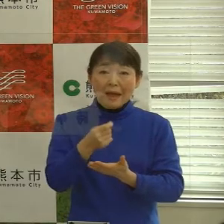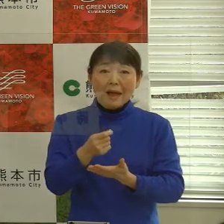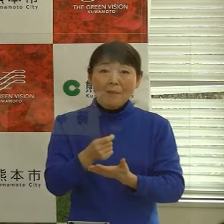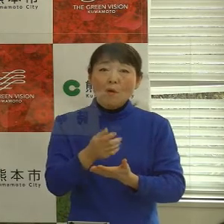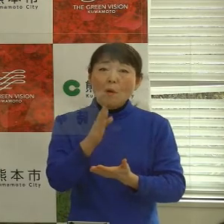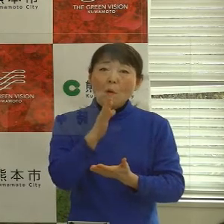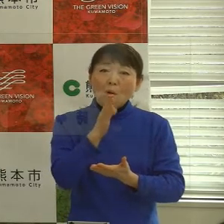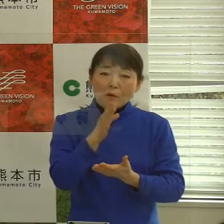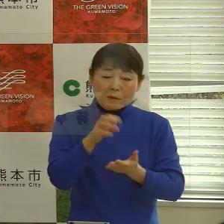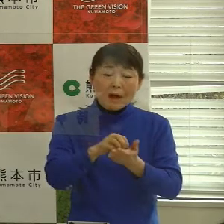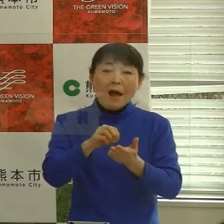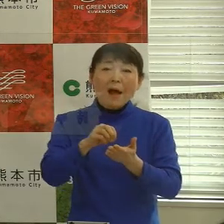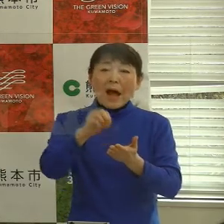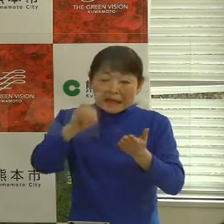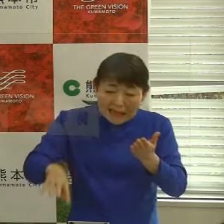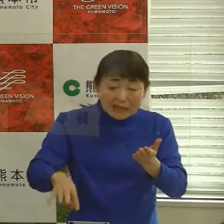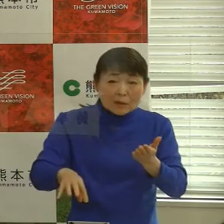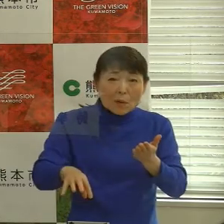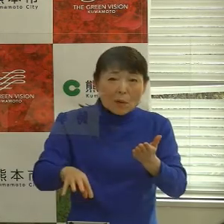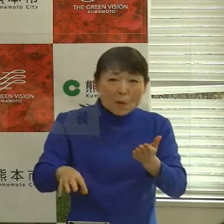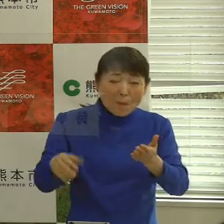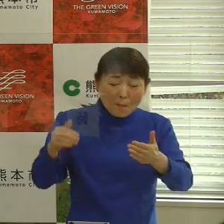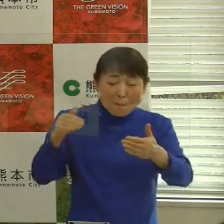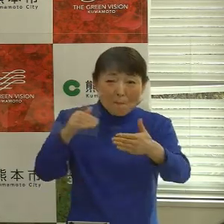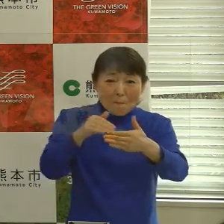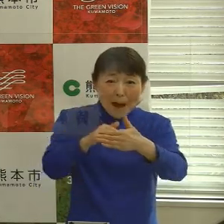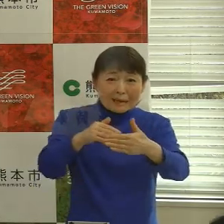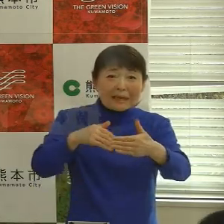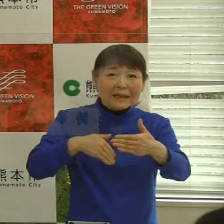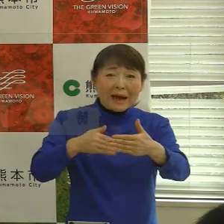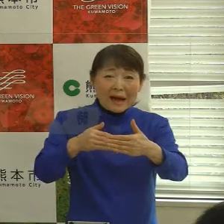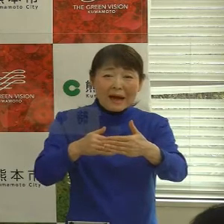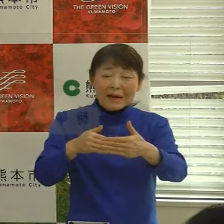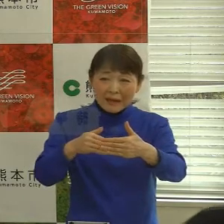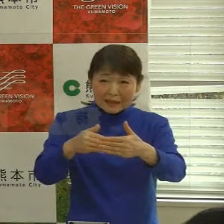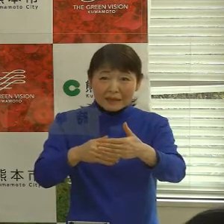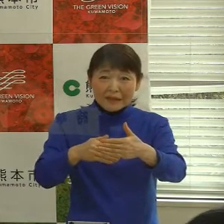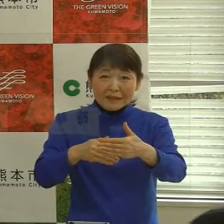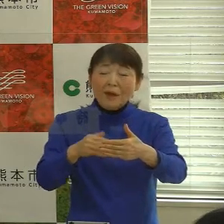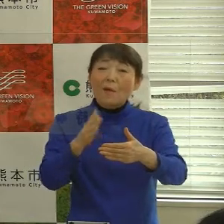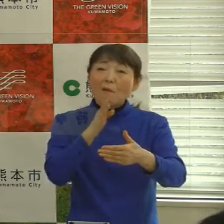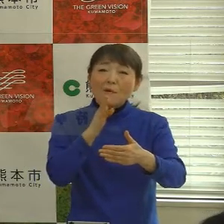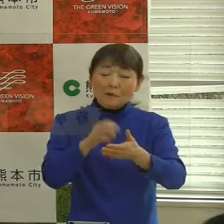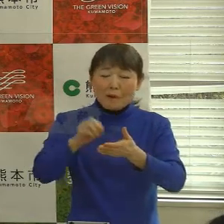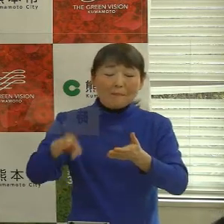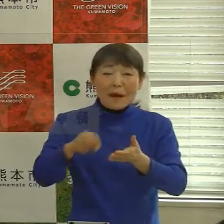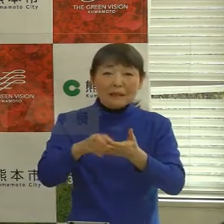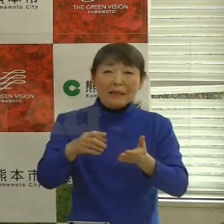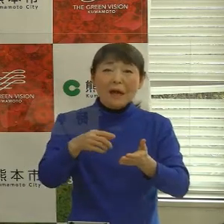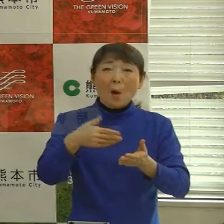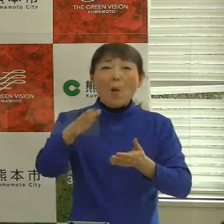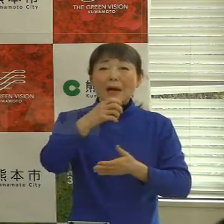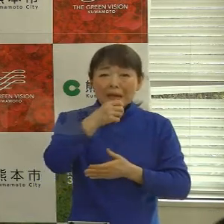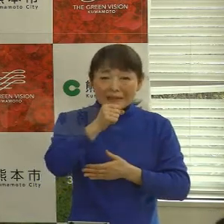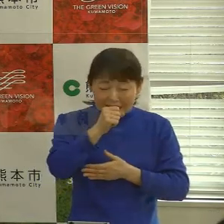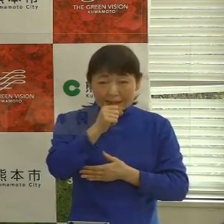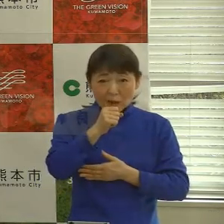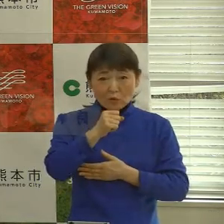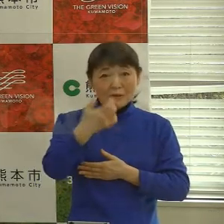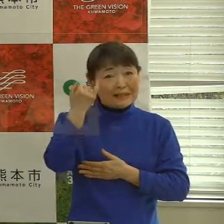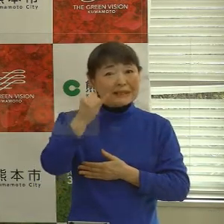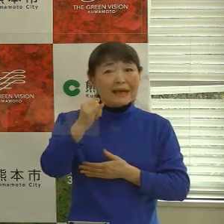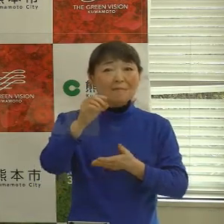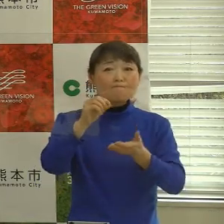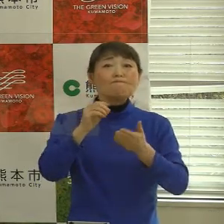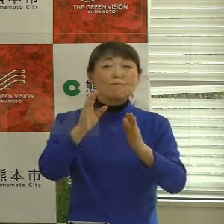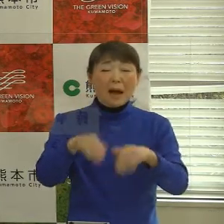での間にですね、撤去されるまでの間に、設置すべきじゃないかという議論はあったというふうに伺っておりますけれども、やはりそれは